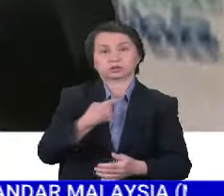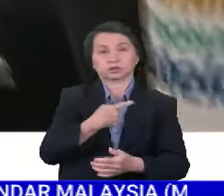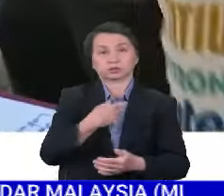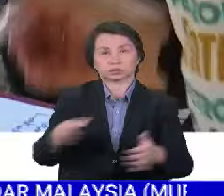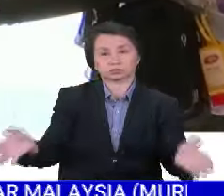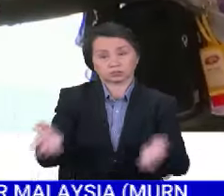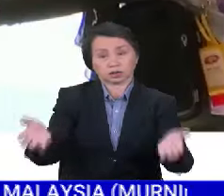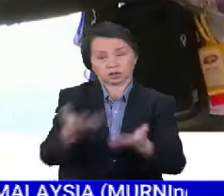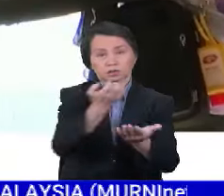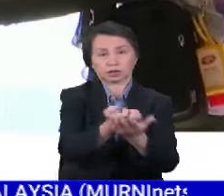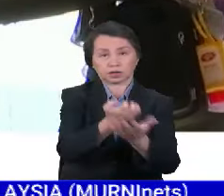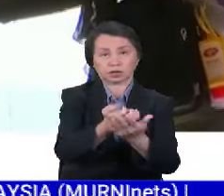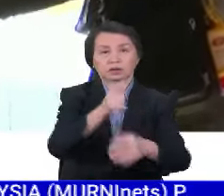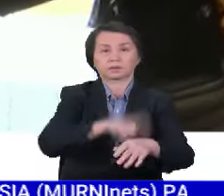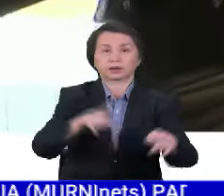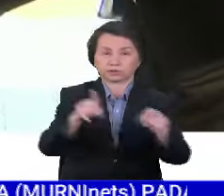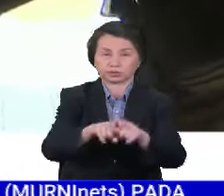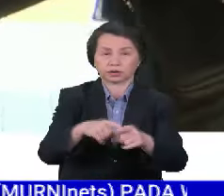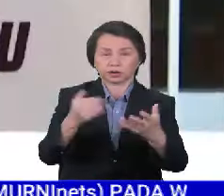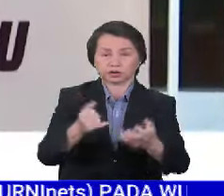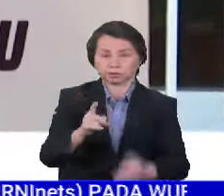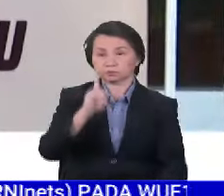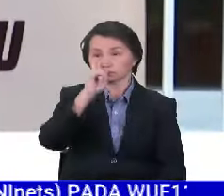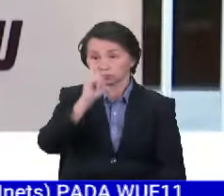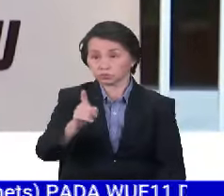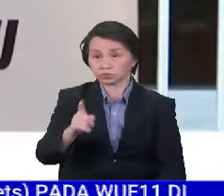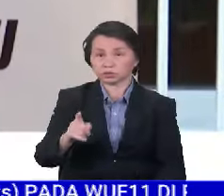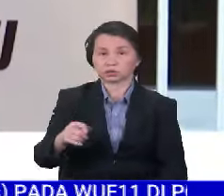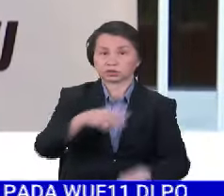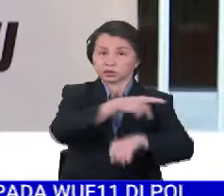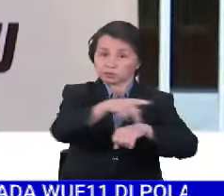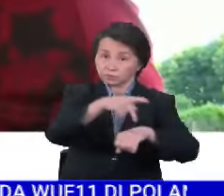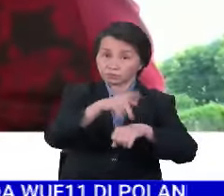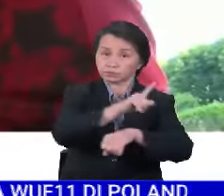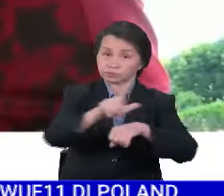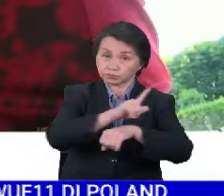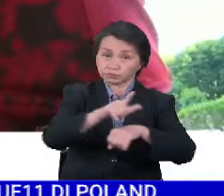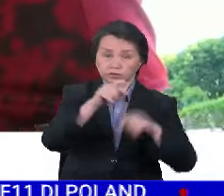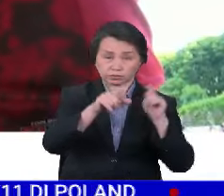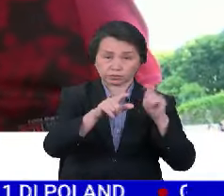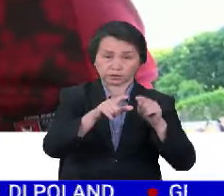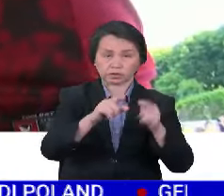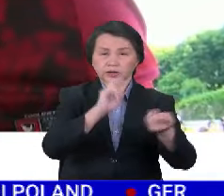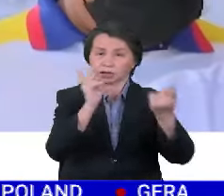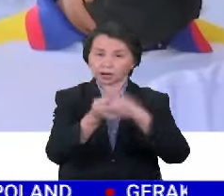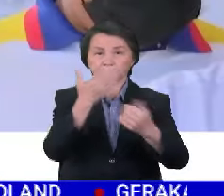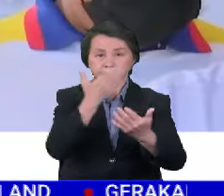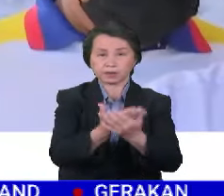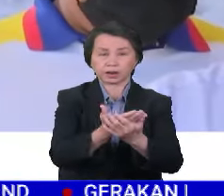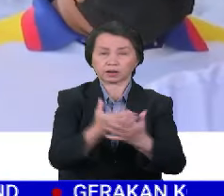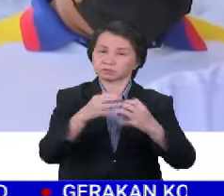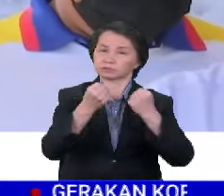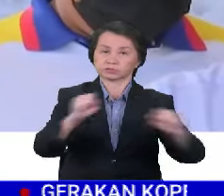menggalakkan ekonomi dan dalam masa yang sama kita ingin memastikan bahwa Pulau kita ini sentiasa berada di dalam keadaan yang baik di dalam